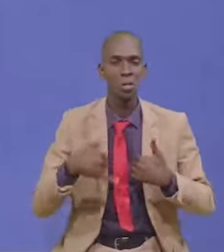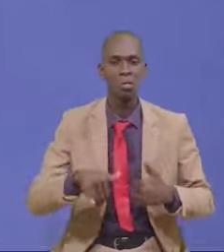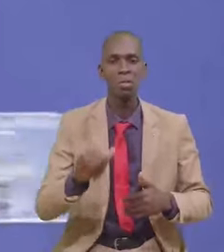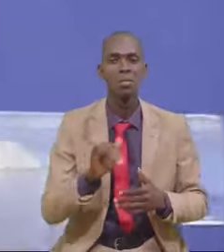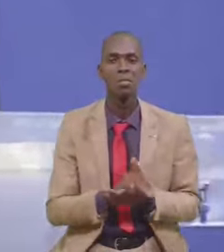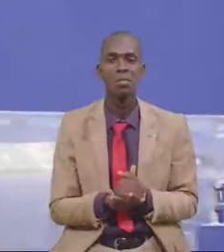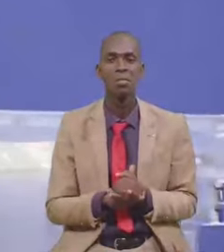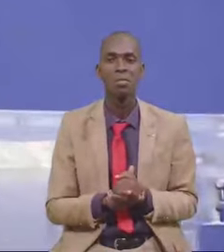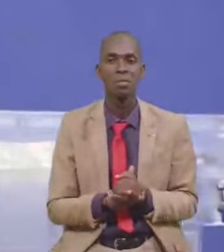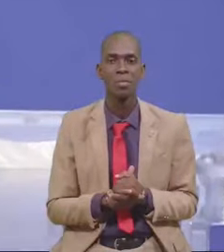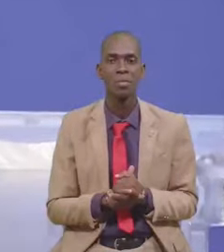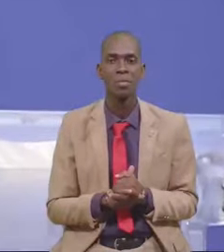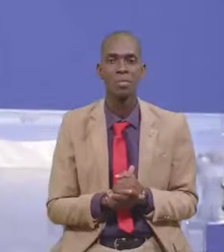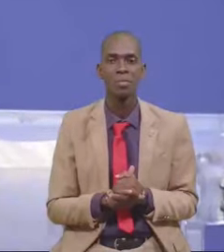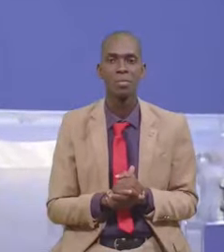pas.